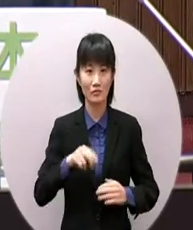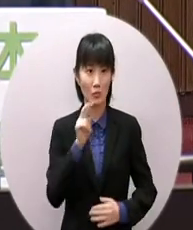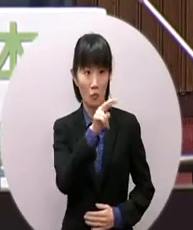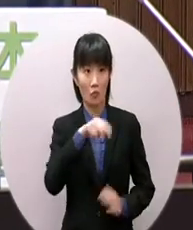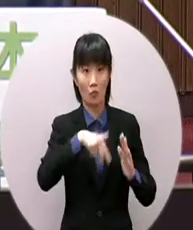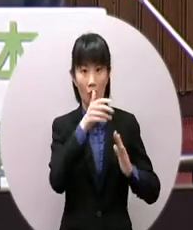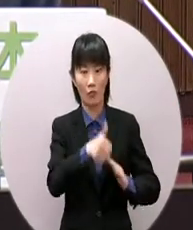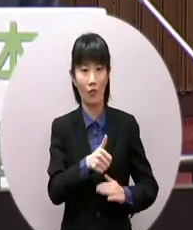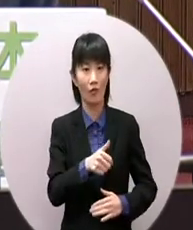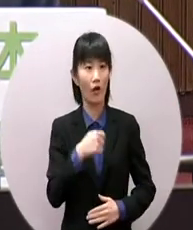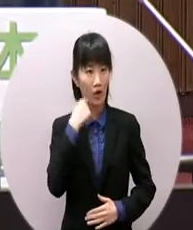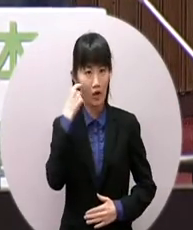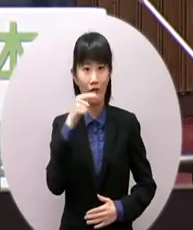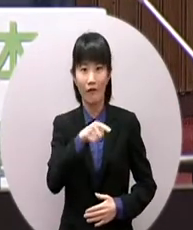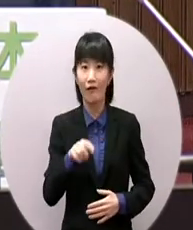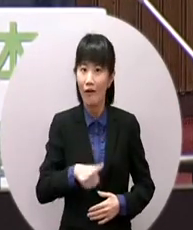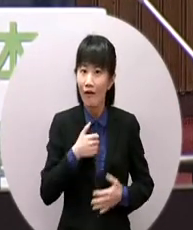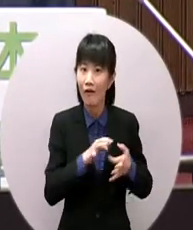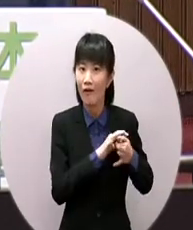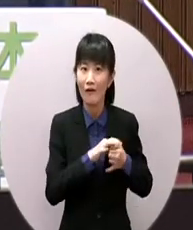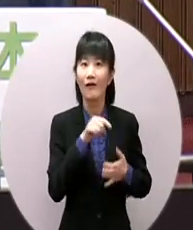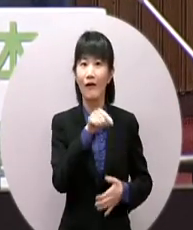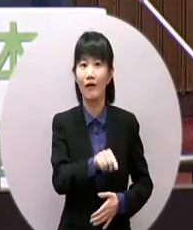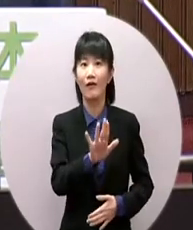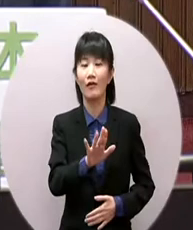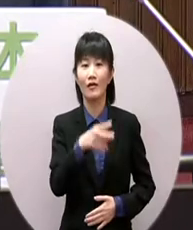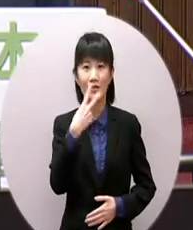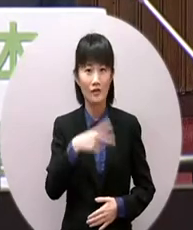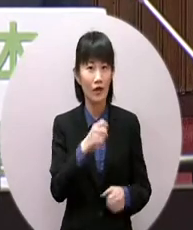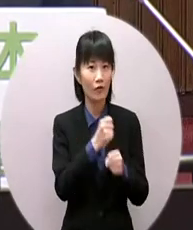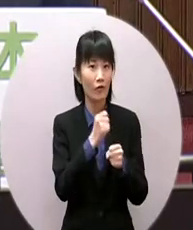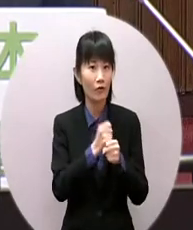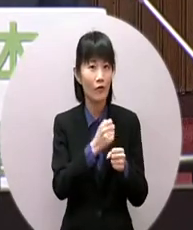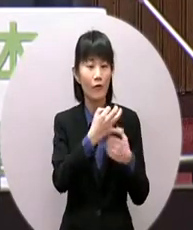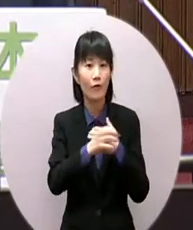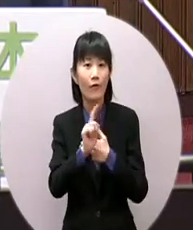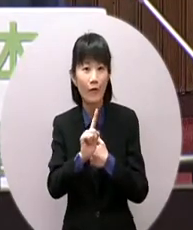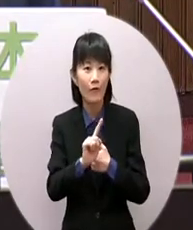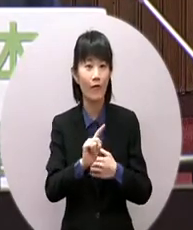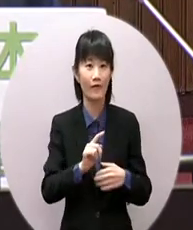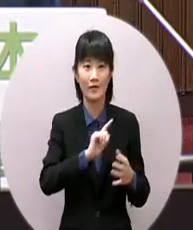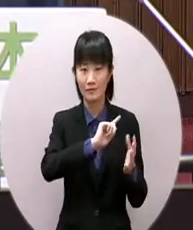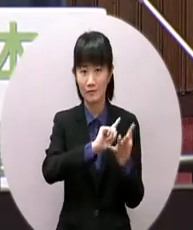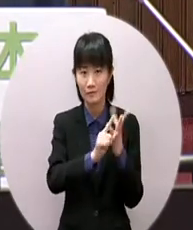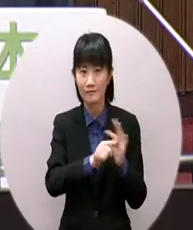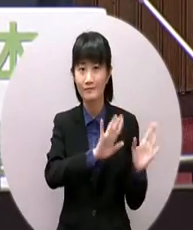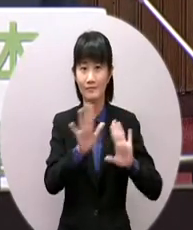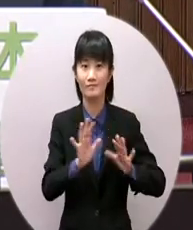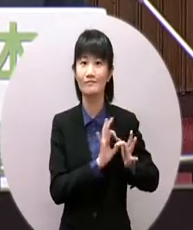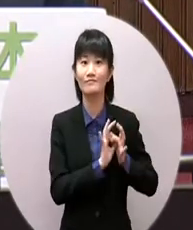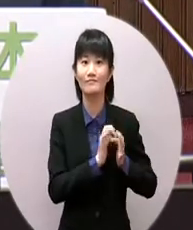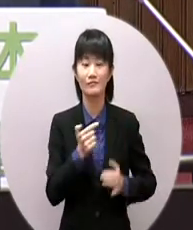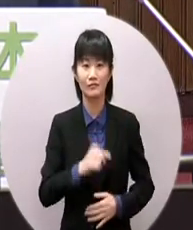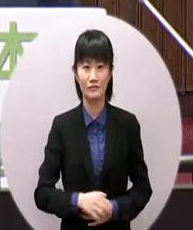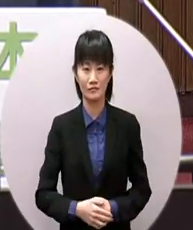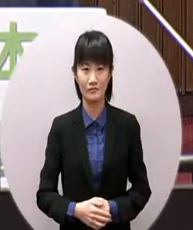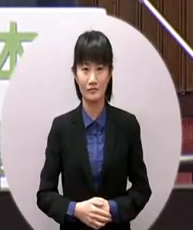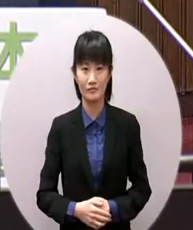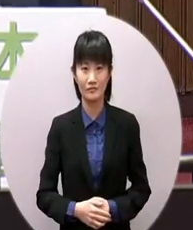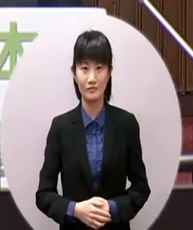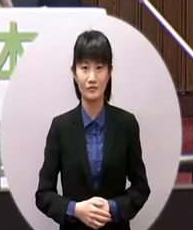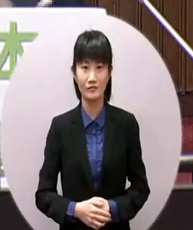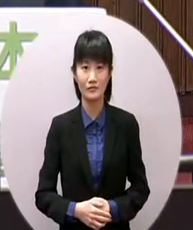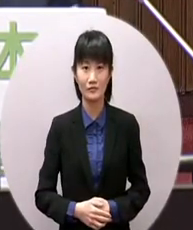也在意在地的经济，您也在意就业的机会。 是。 那为什么我会特别强调这一点呢？因为我